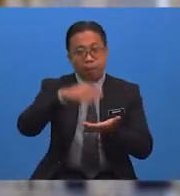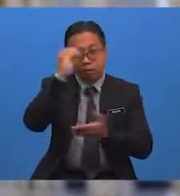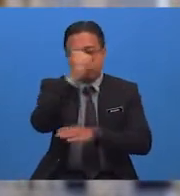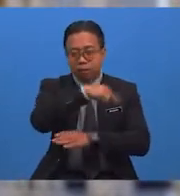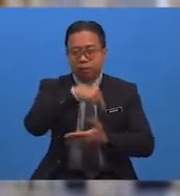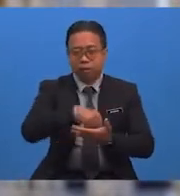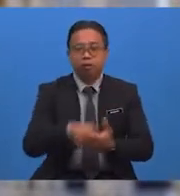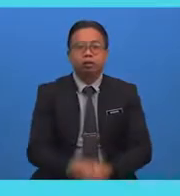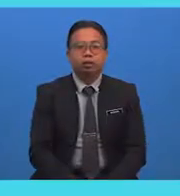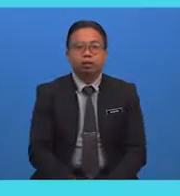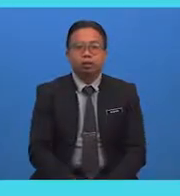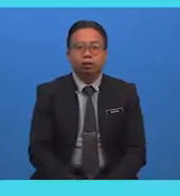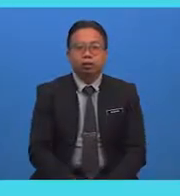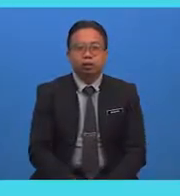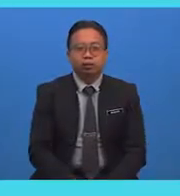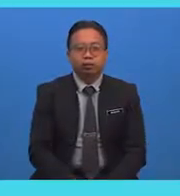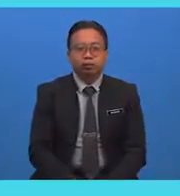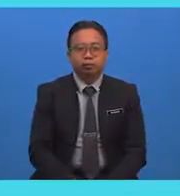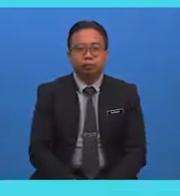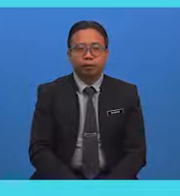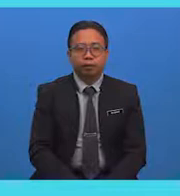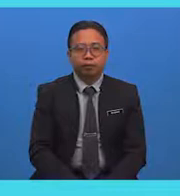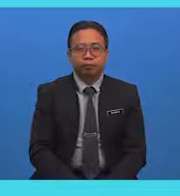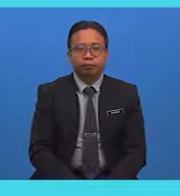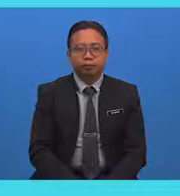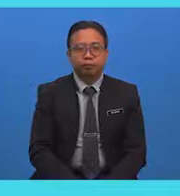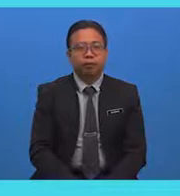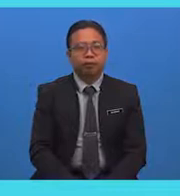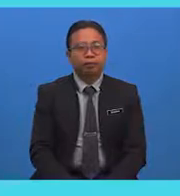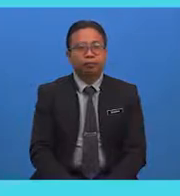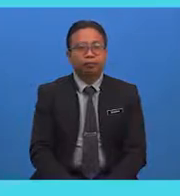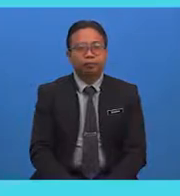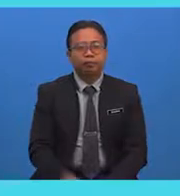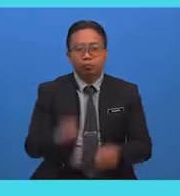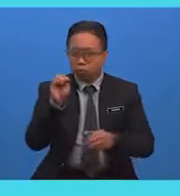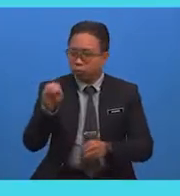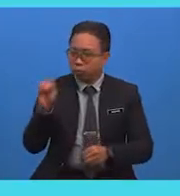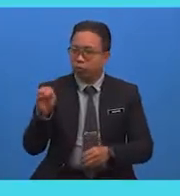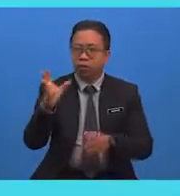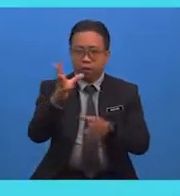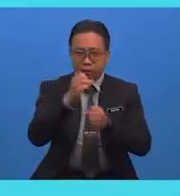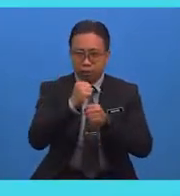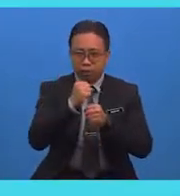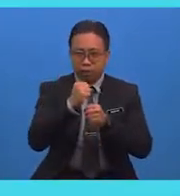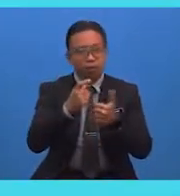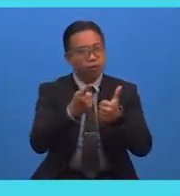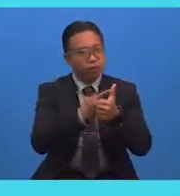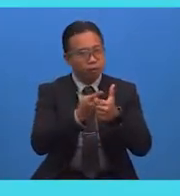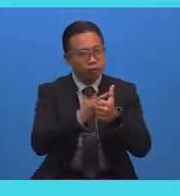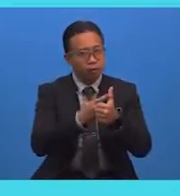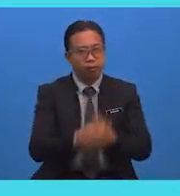ini. Pada pembelajaran kita hari ini, insya-Allah murid-murid akan dapat yang